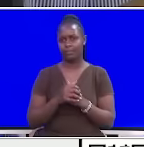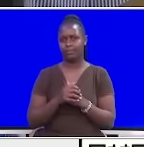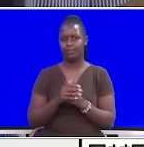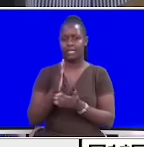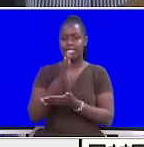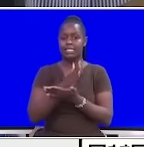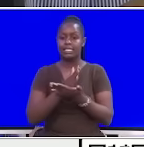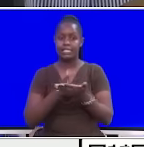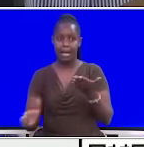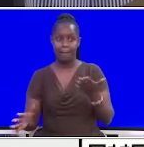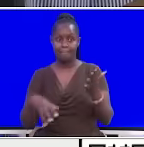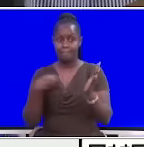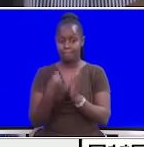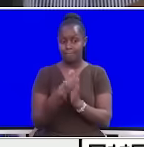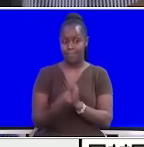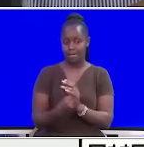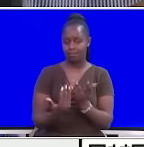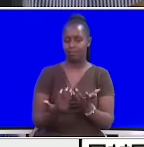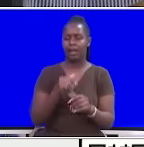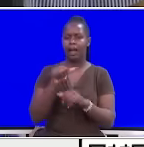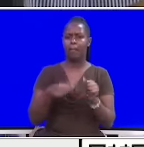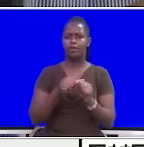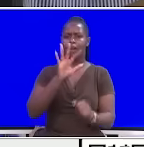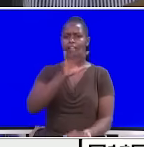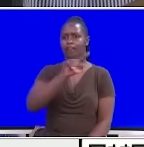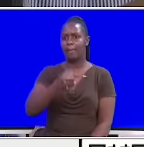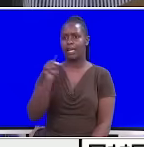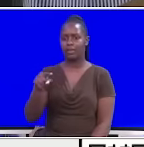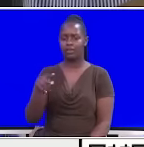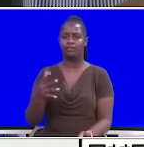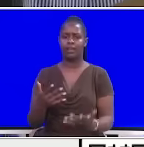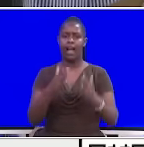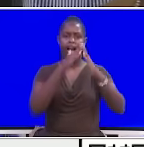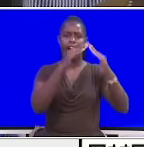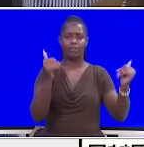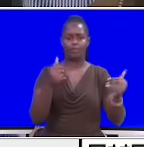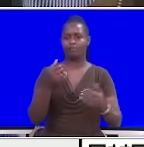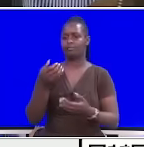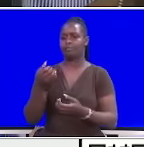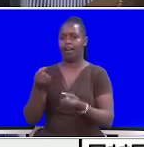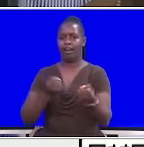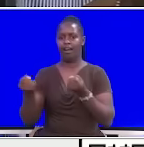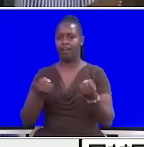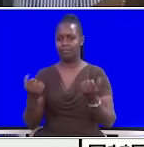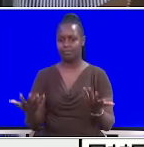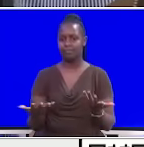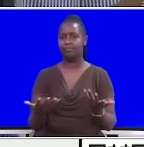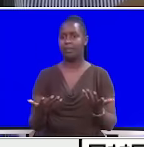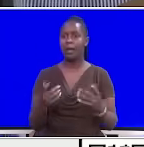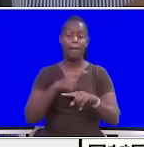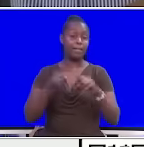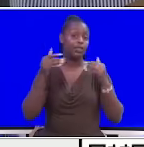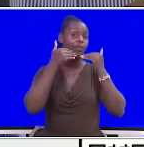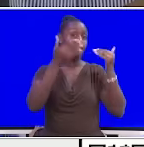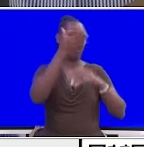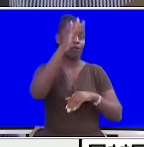zingine more than that 5 million ikapelekwa kwa mortgage na mambo ya kununua magari. Kwa hivyo tunamshukuru Mungu, maana